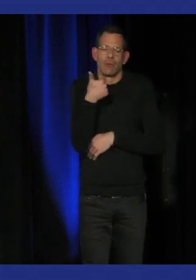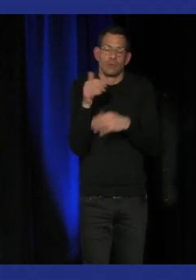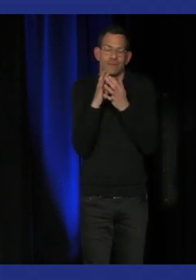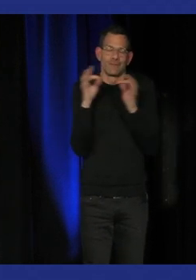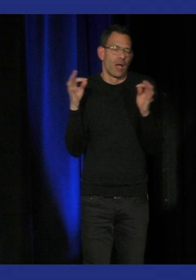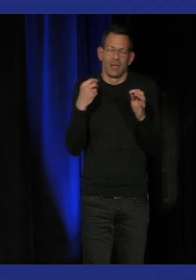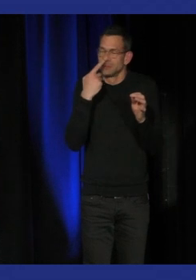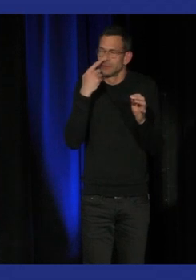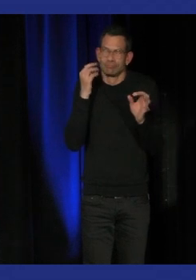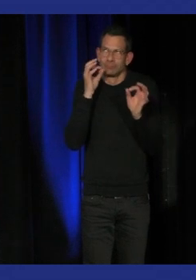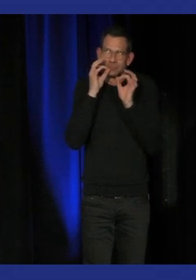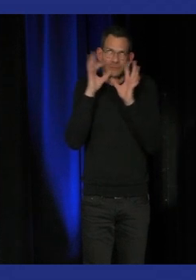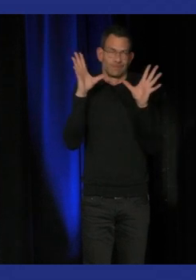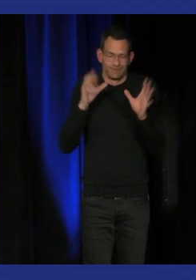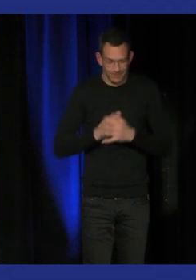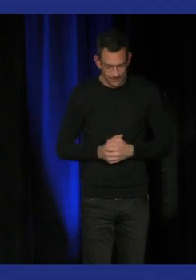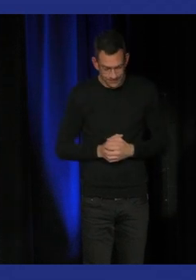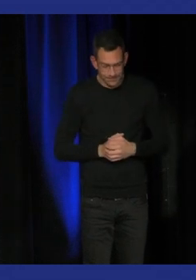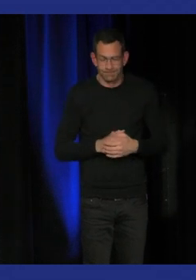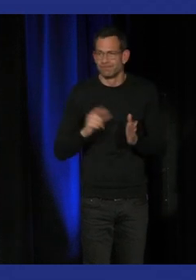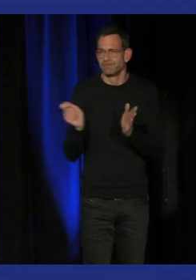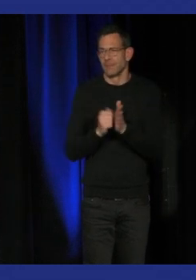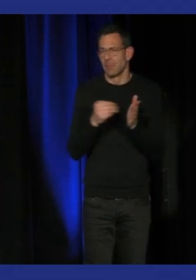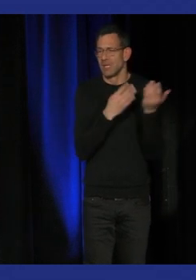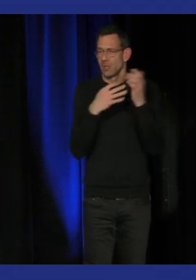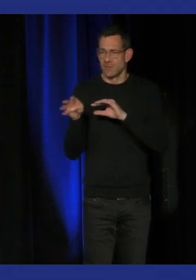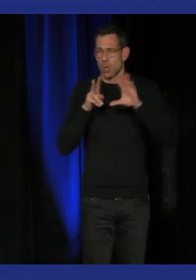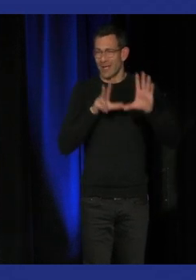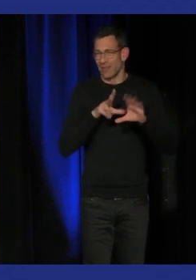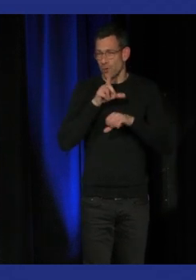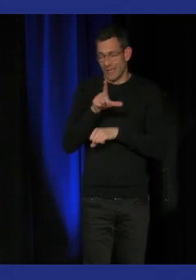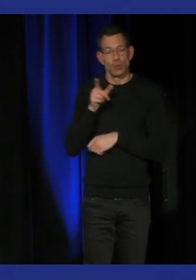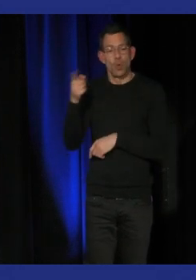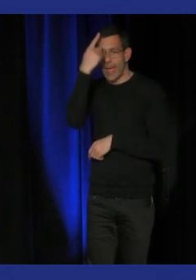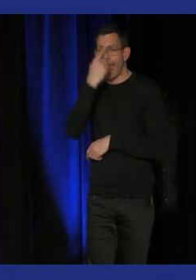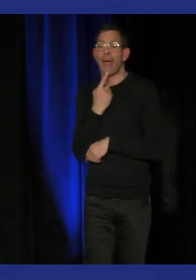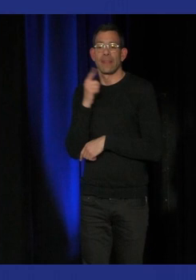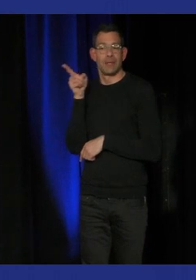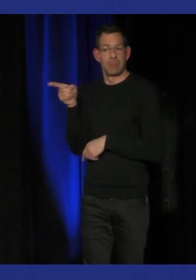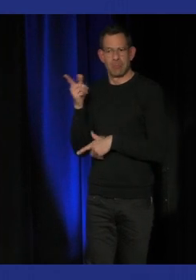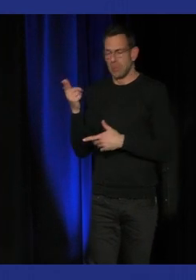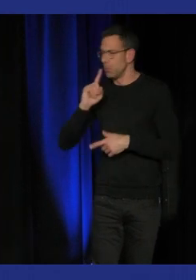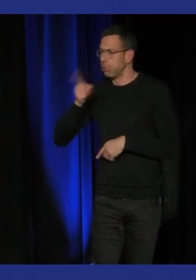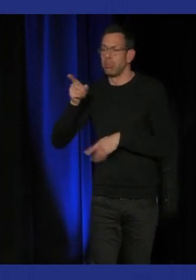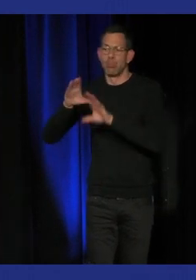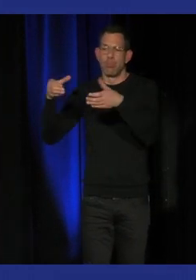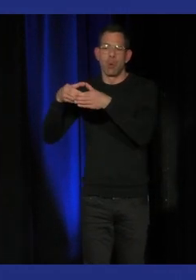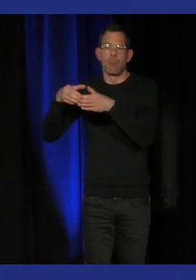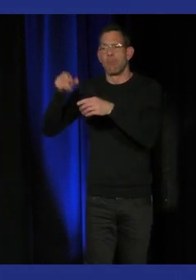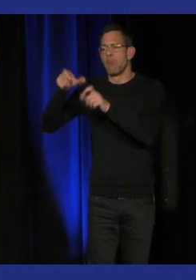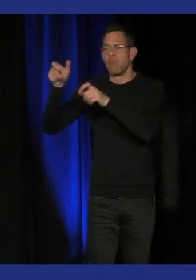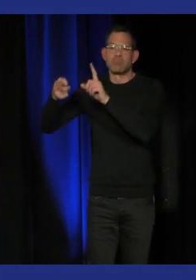toujours excellente. En 82, la RATP avait fait faire une étude par tout un ensemble